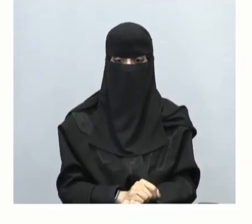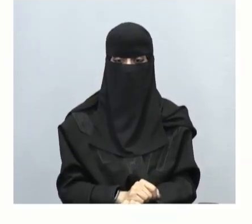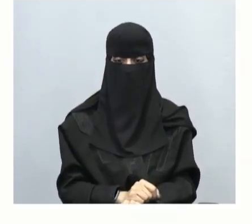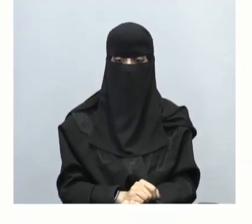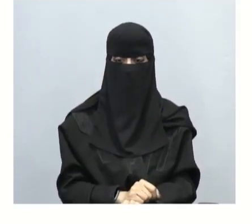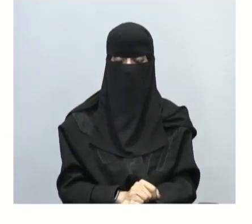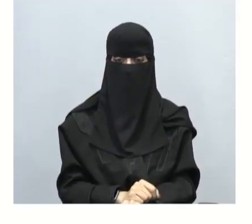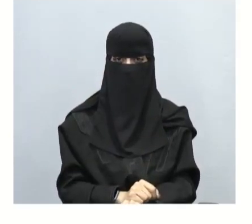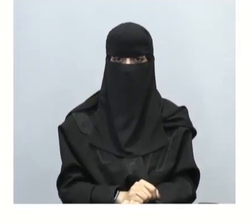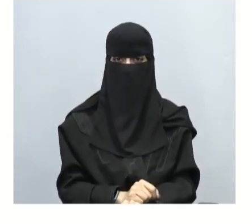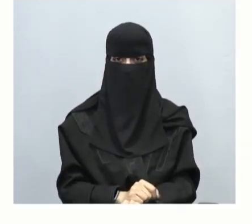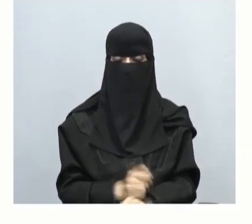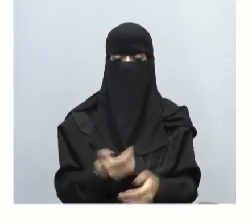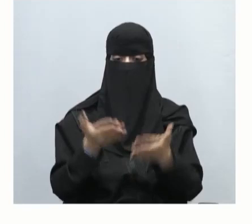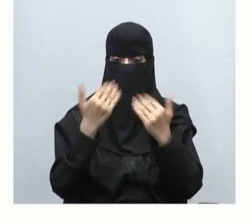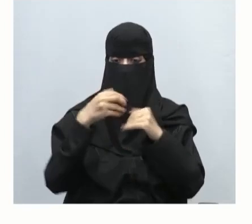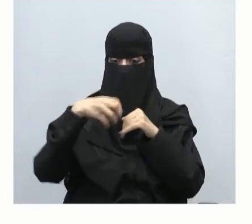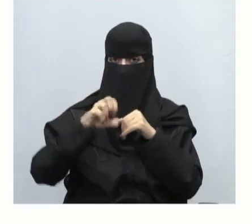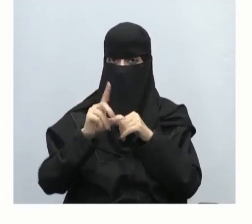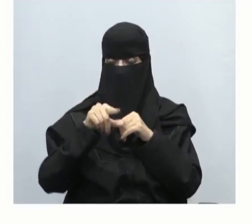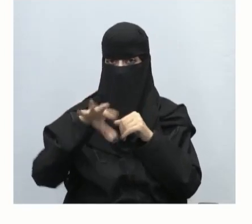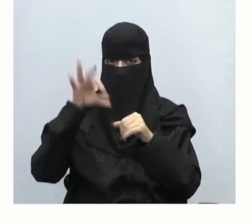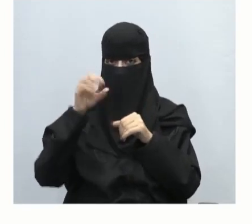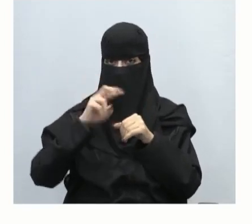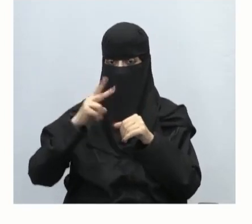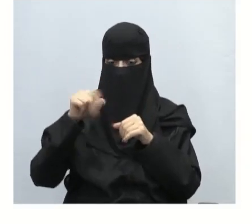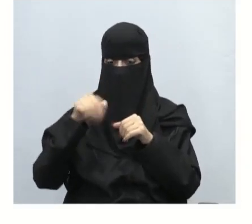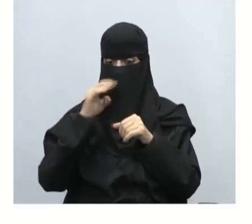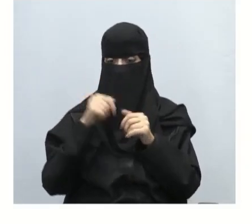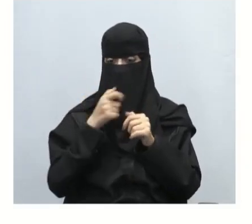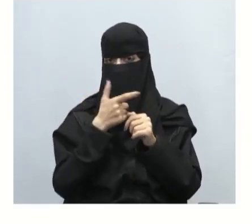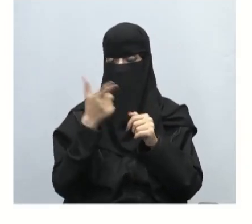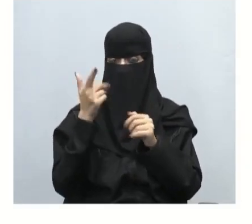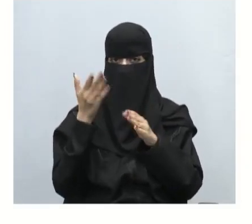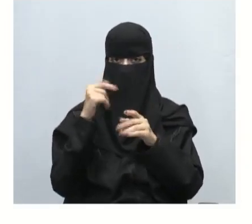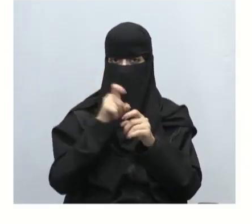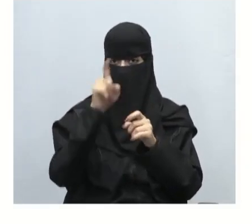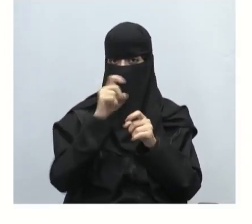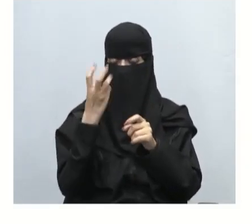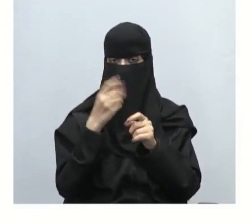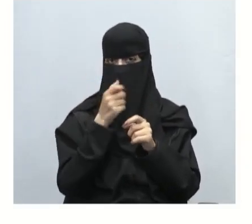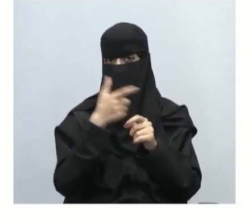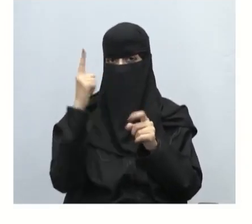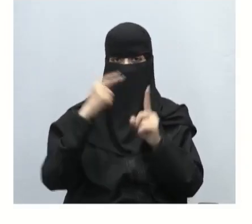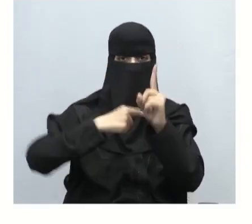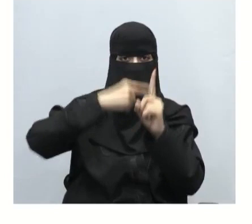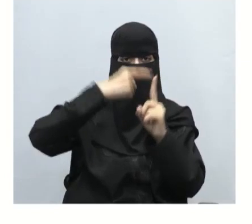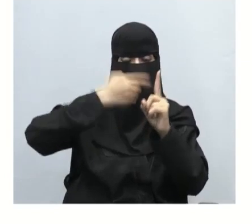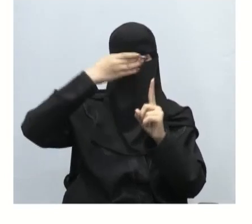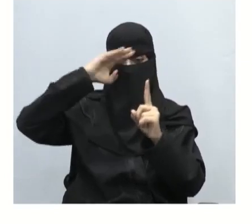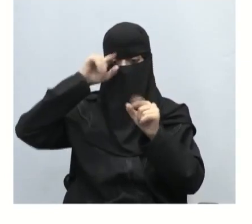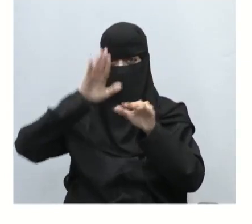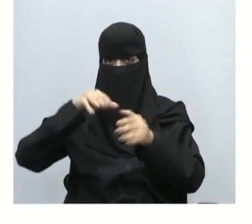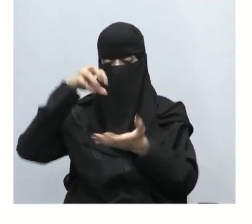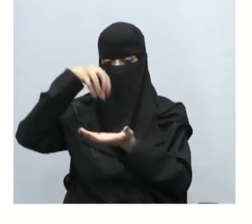12 ايضا في القسم الاول اختيار من متعدد اختر الاجابه الصحيحه السؤال الثالث كانت درجه الحراره